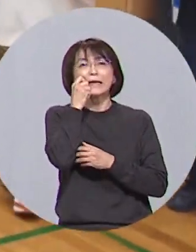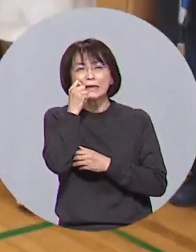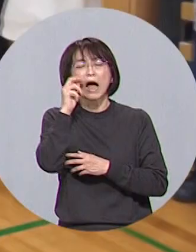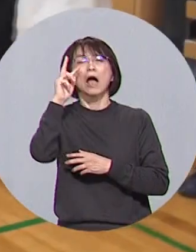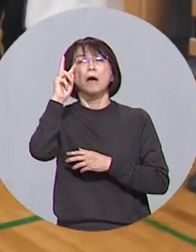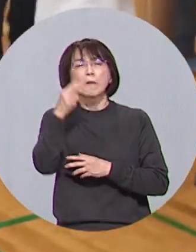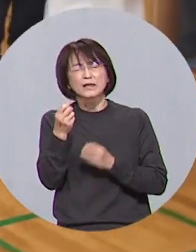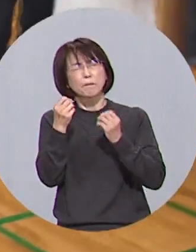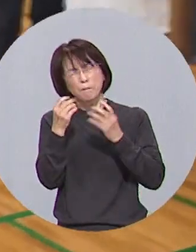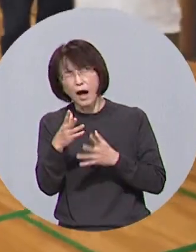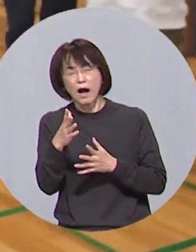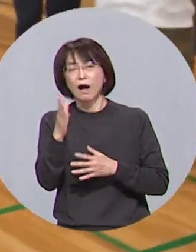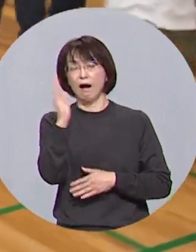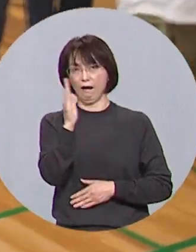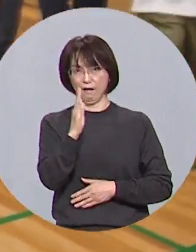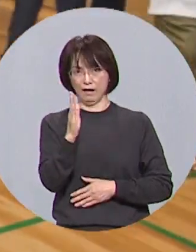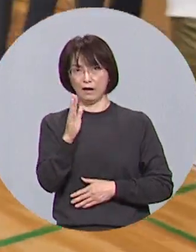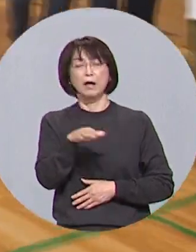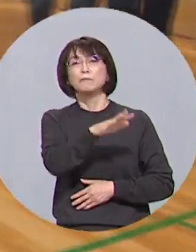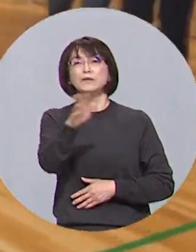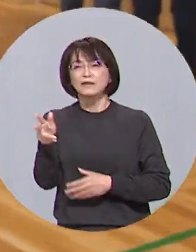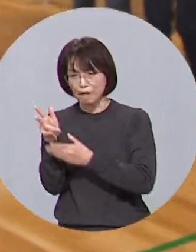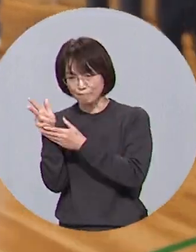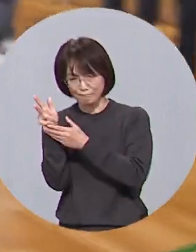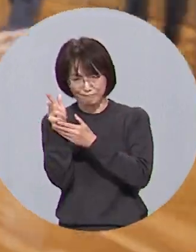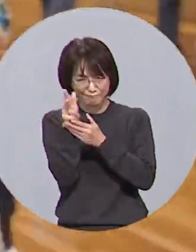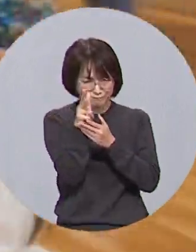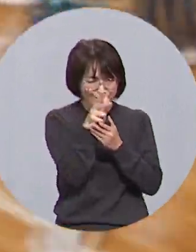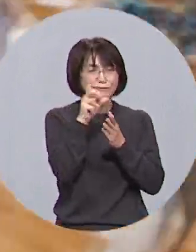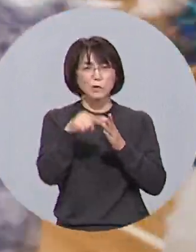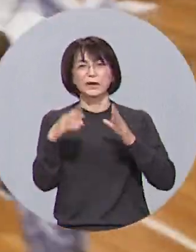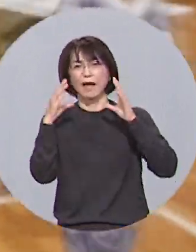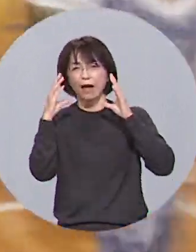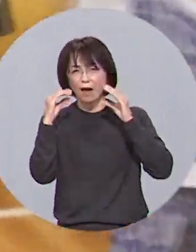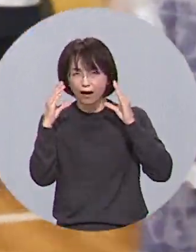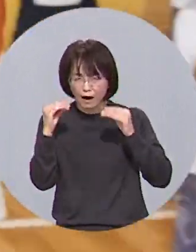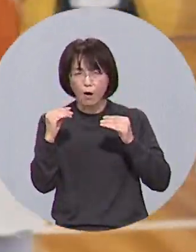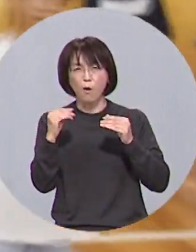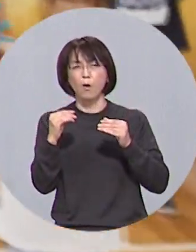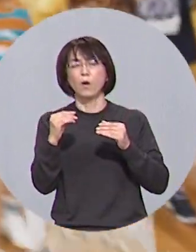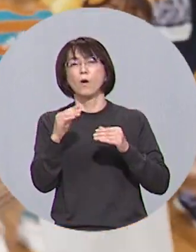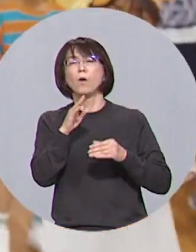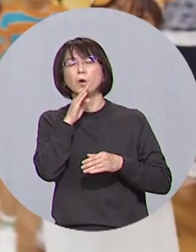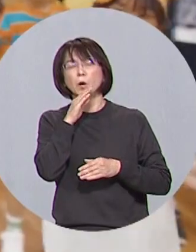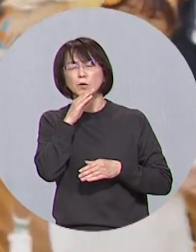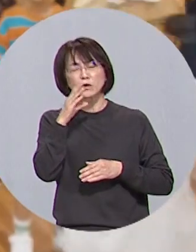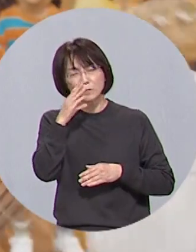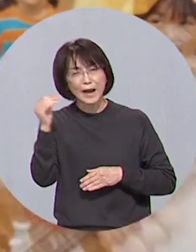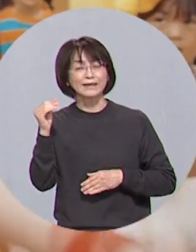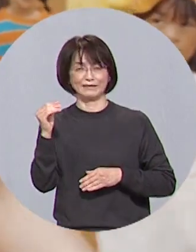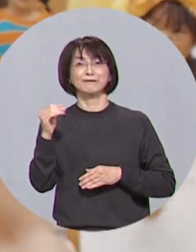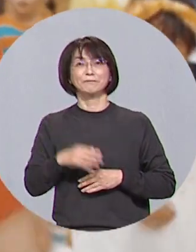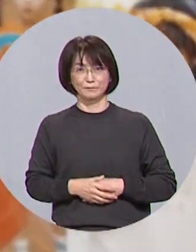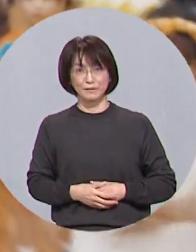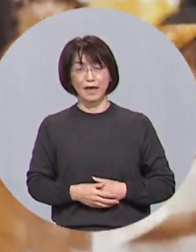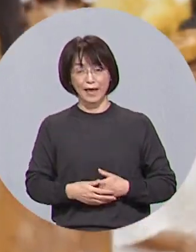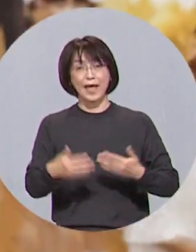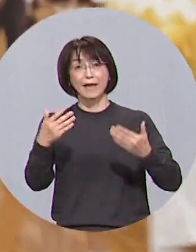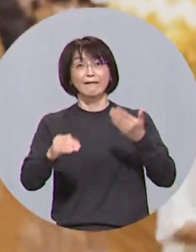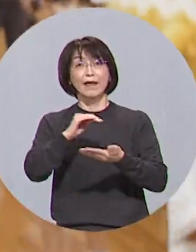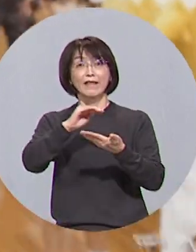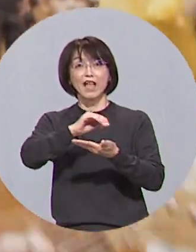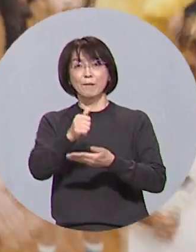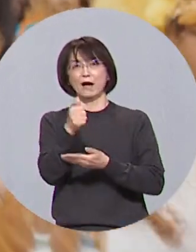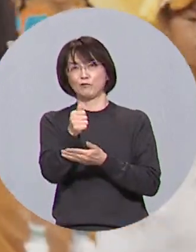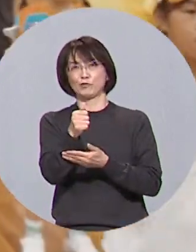そう緊張、もうみんなカメラ回ってたら素晴らしい笑顔で、ちゃんとこれテレタマくんも出てきますんで、 ほら、 ね、テレタマ